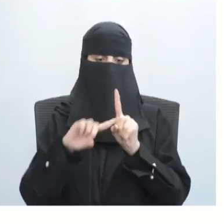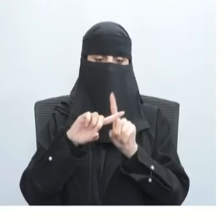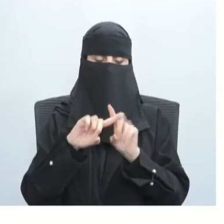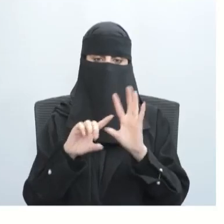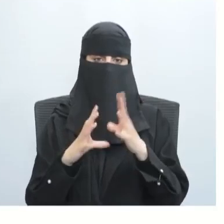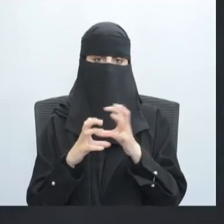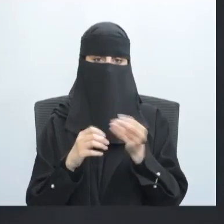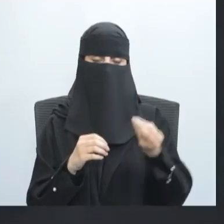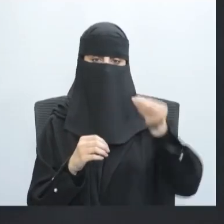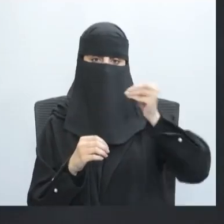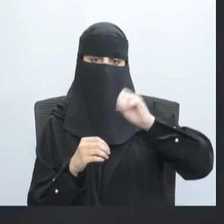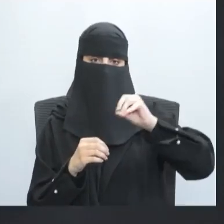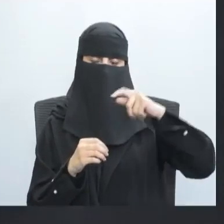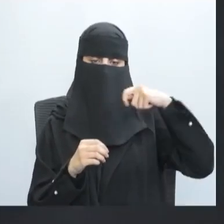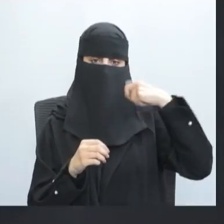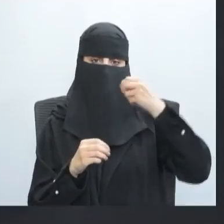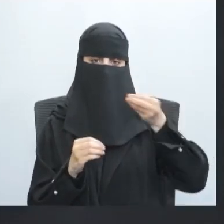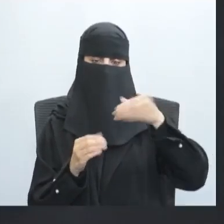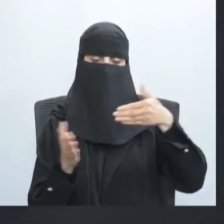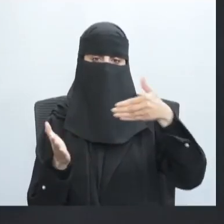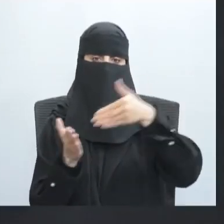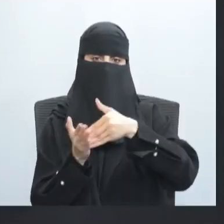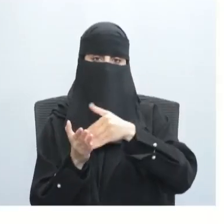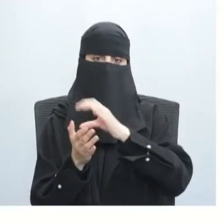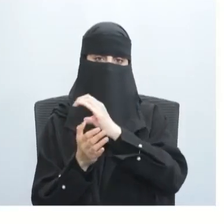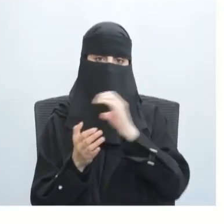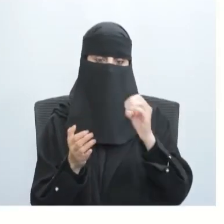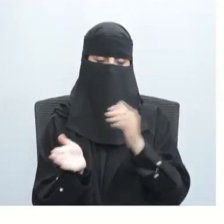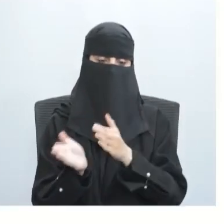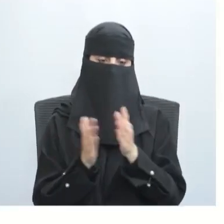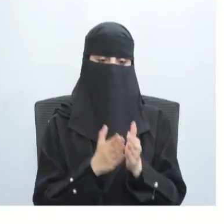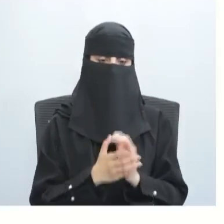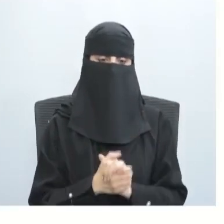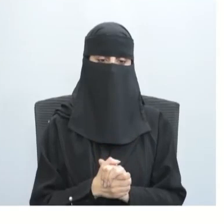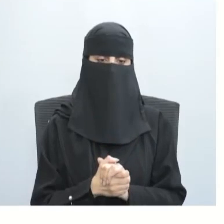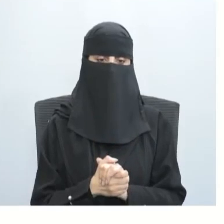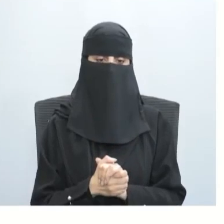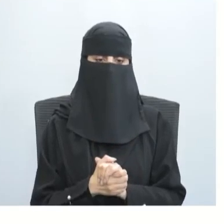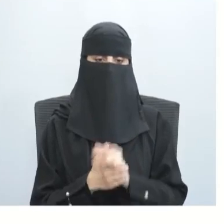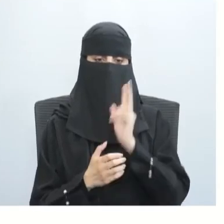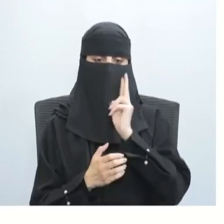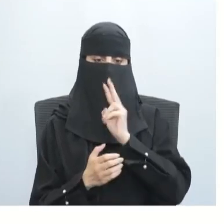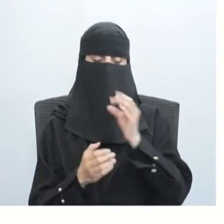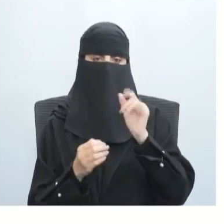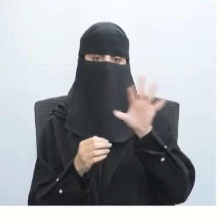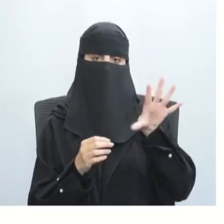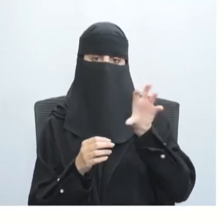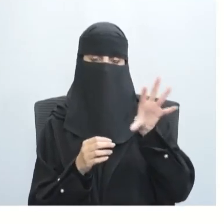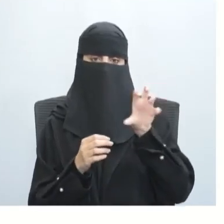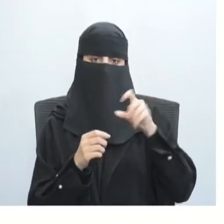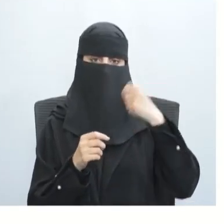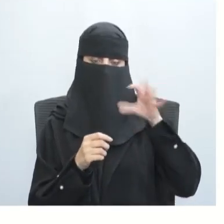اضافه مقطع الى نهايه المسار كذلك في الايقونه التي تليها لصق مقطع منسوخ